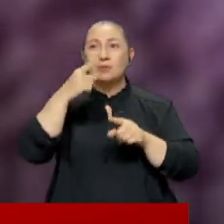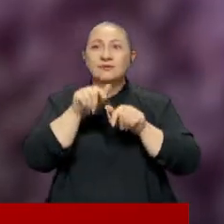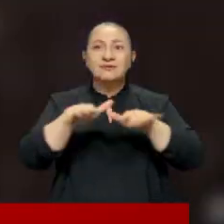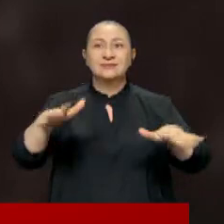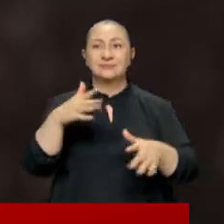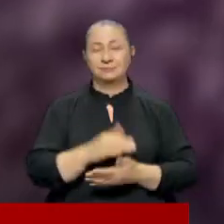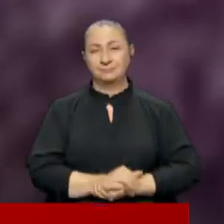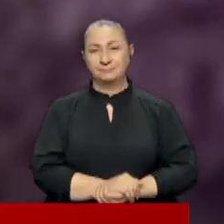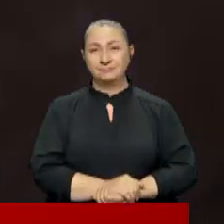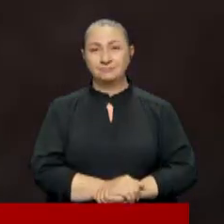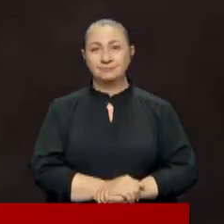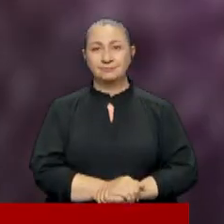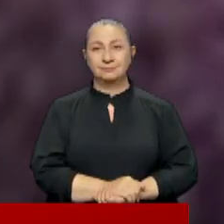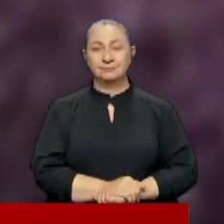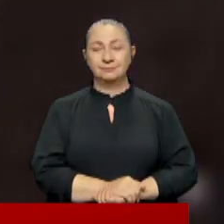tartışıyor.